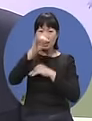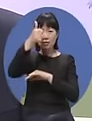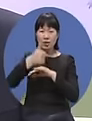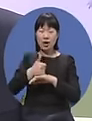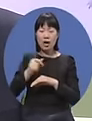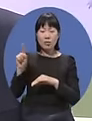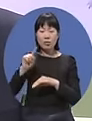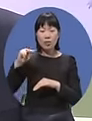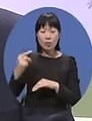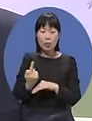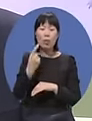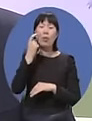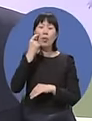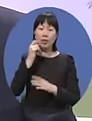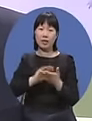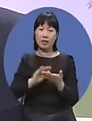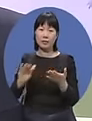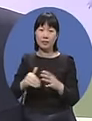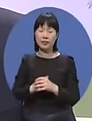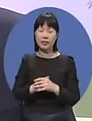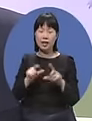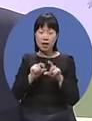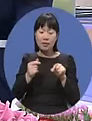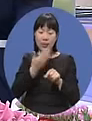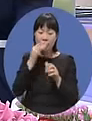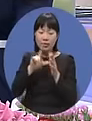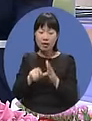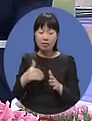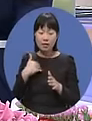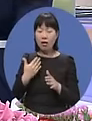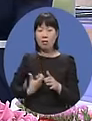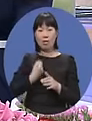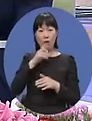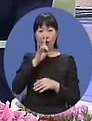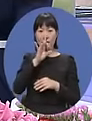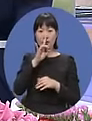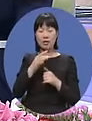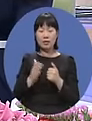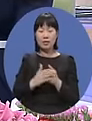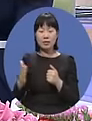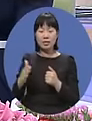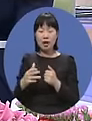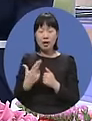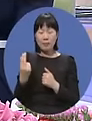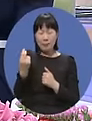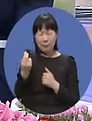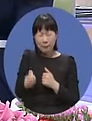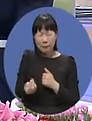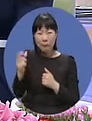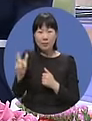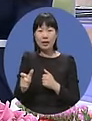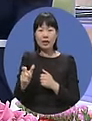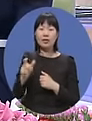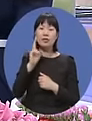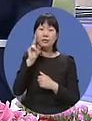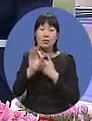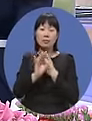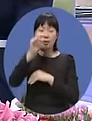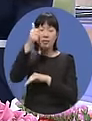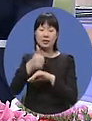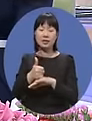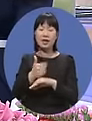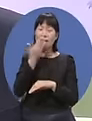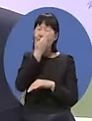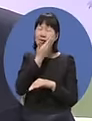결국에는 아무것도 못 하게 되는 거죠. 그러니까 음식을 먹는데 내게 안 되는 거예요. 네. 그러니까 이제 변비가 잘못 심하게 되면